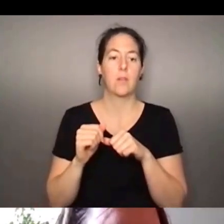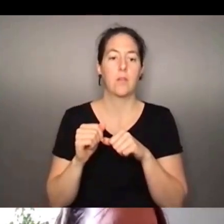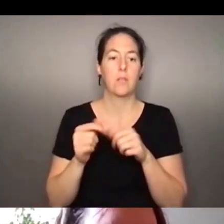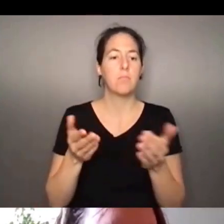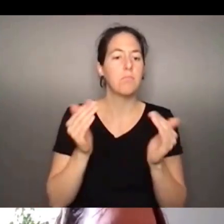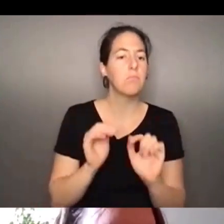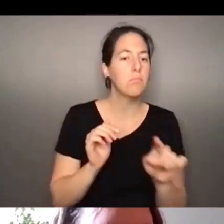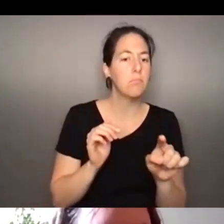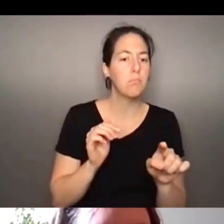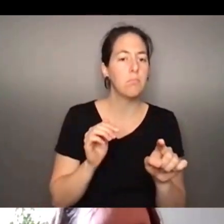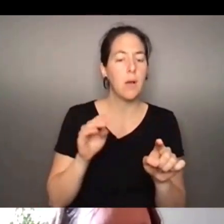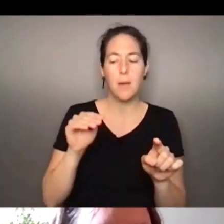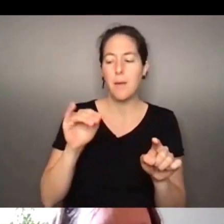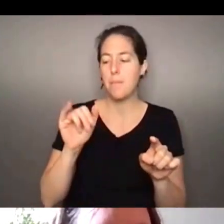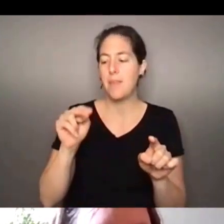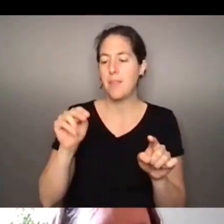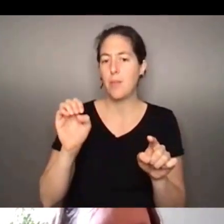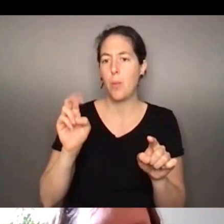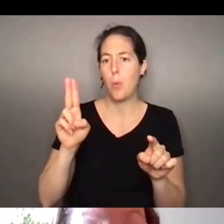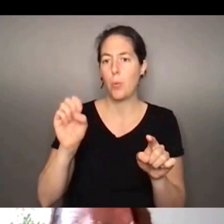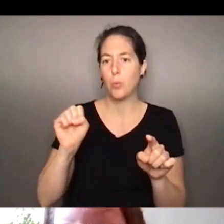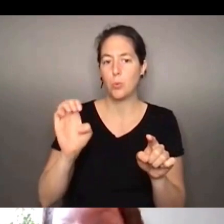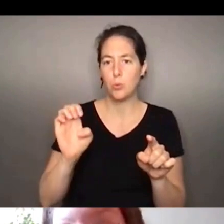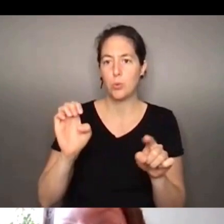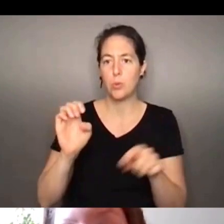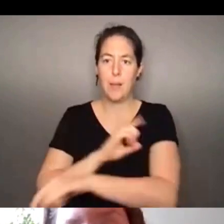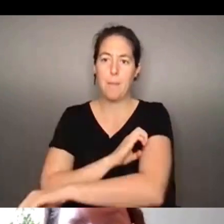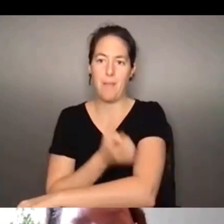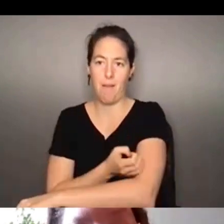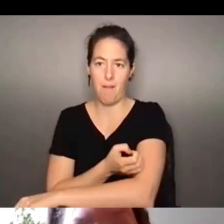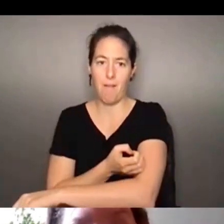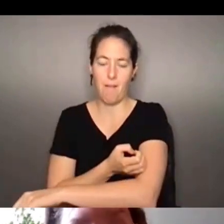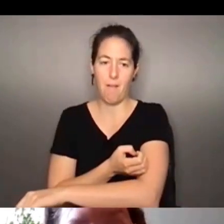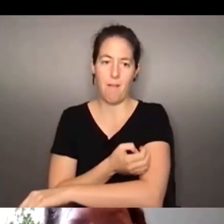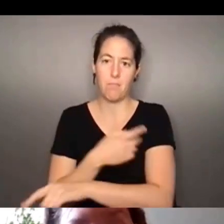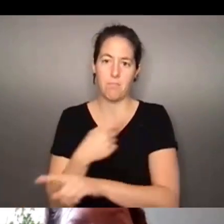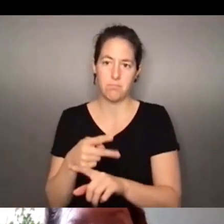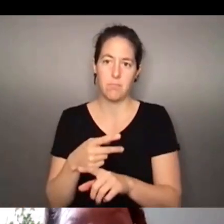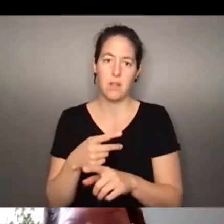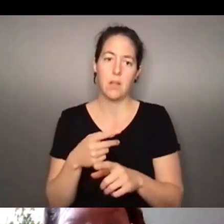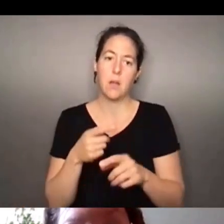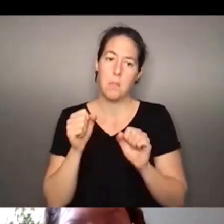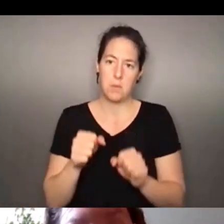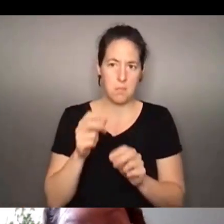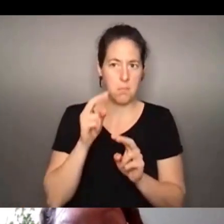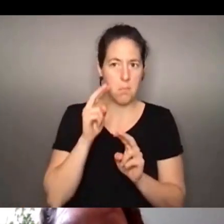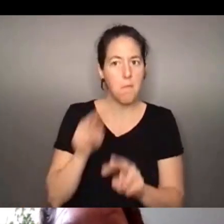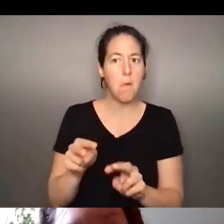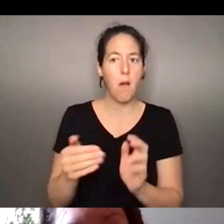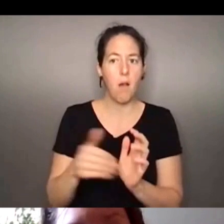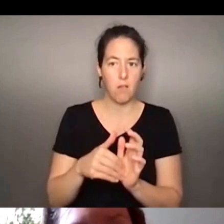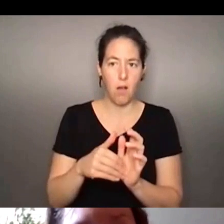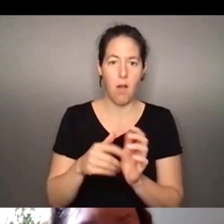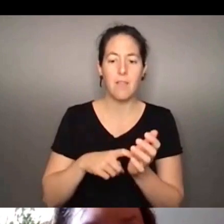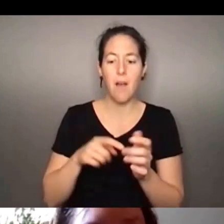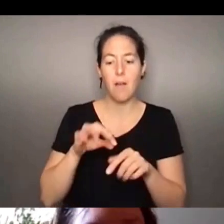Ici, on a la mineuse de épinards. Donc, c'est possible qu'on la revoie là, quand on va ressemer les